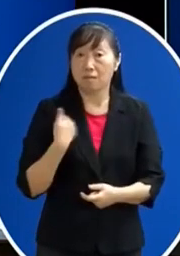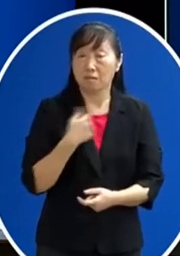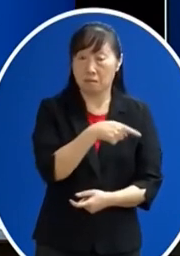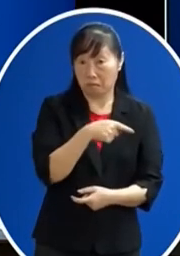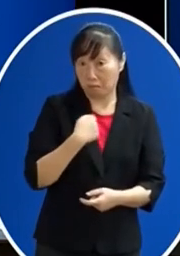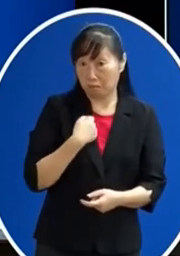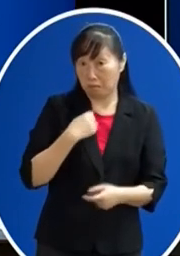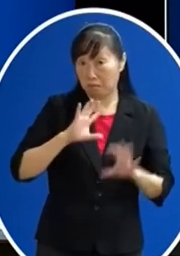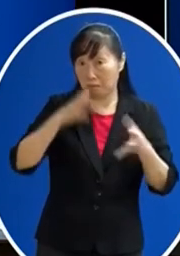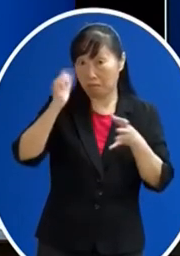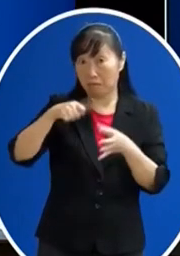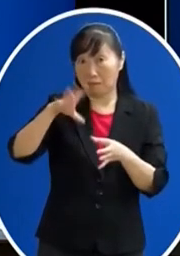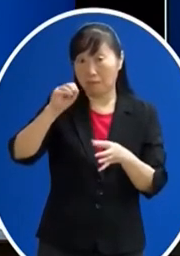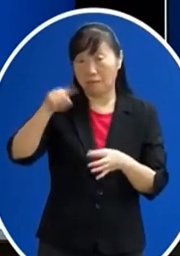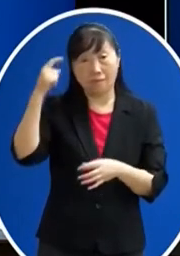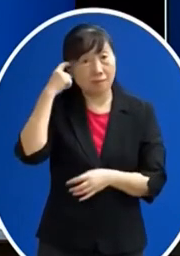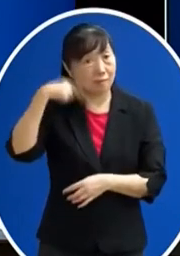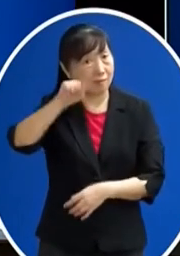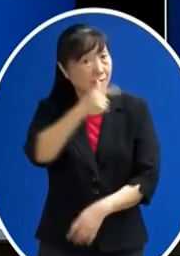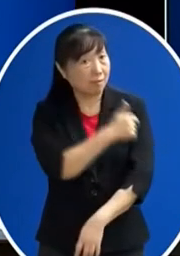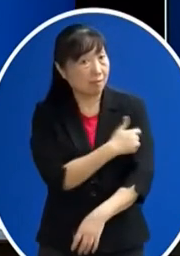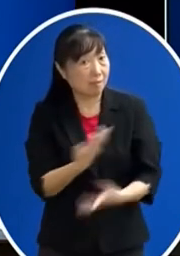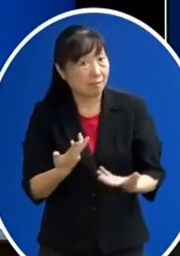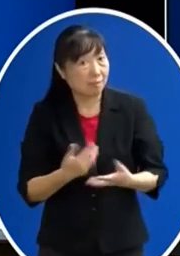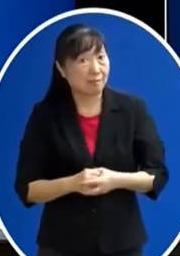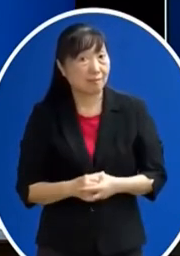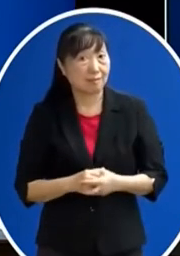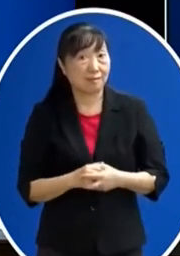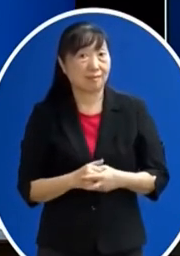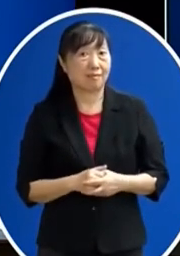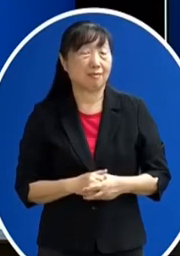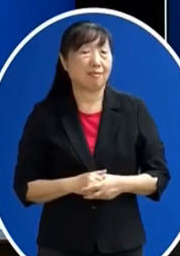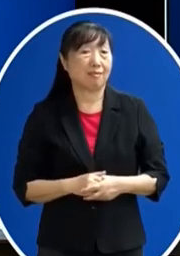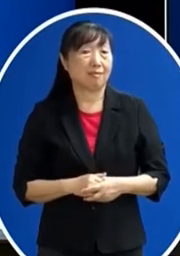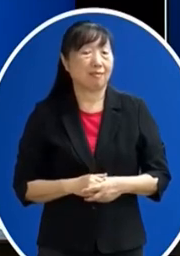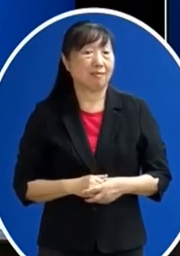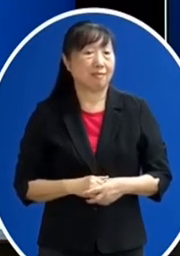蔡总统打疫苗的这个意愿或相关的讯息？谢谢。